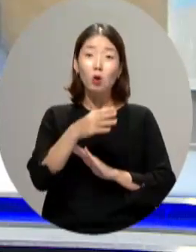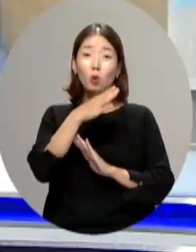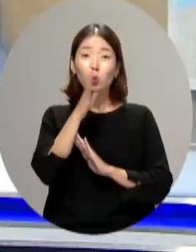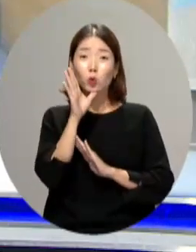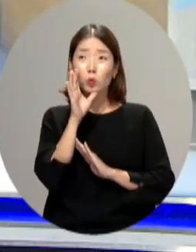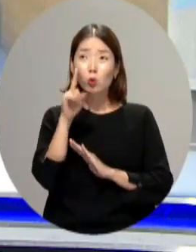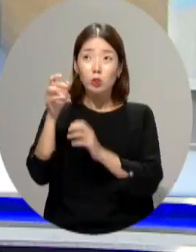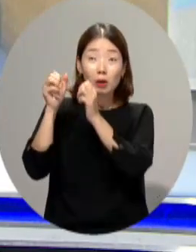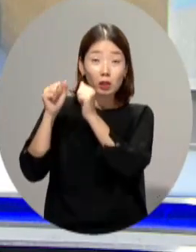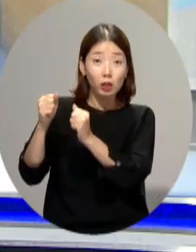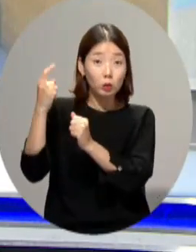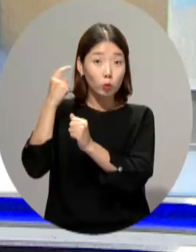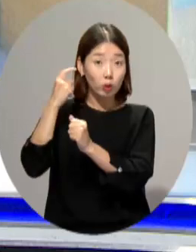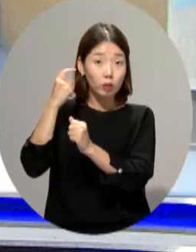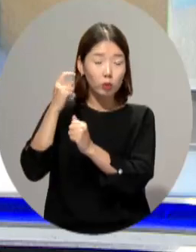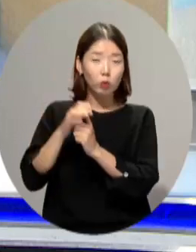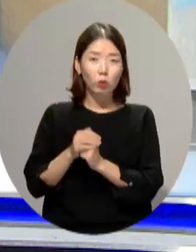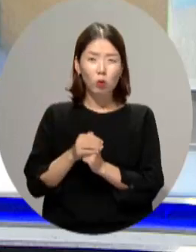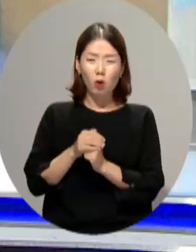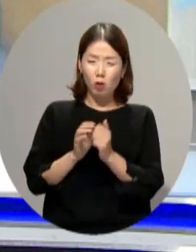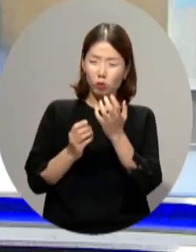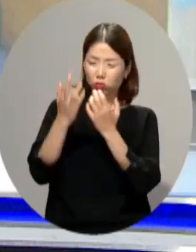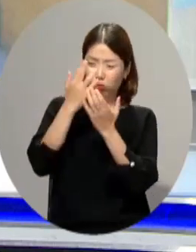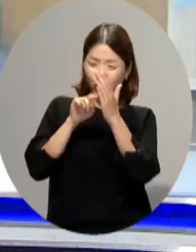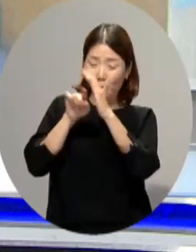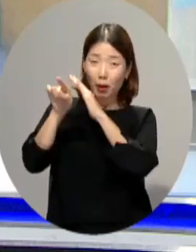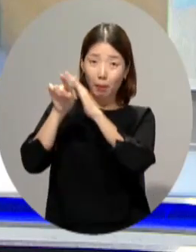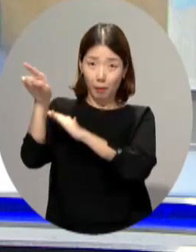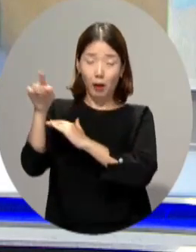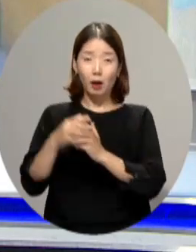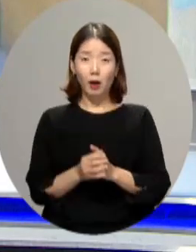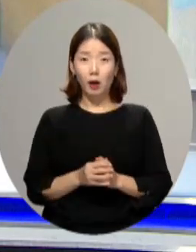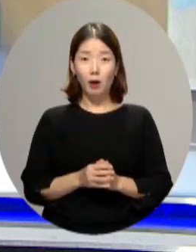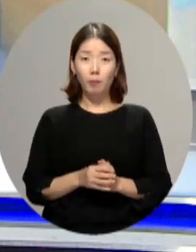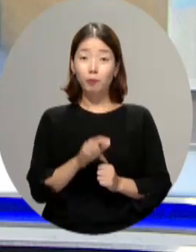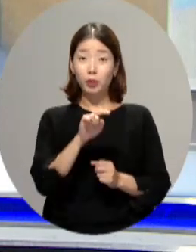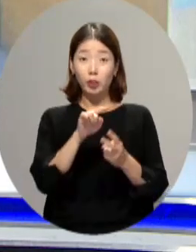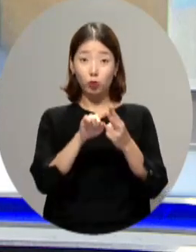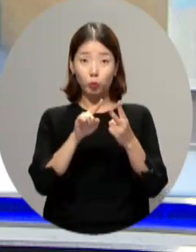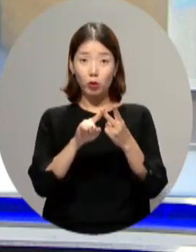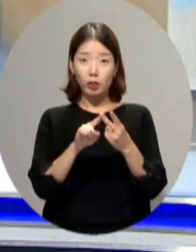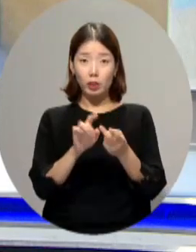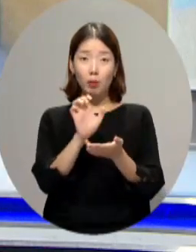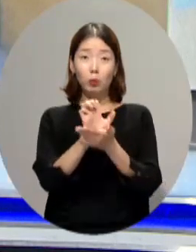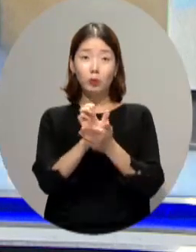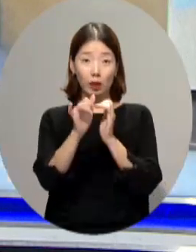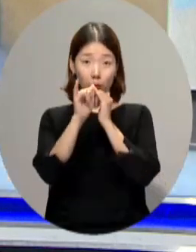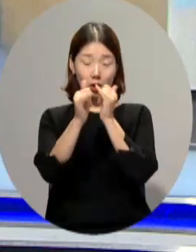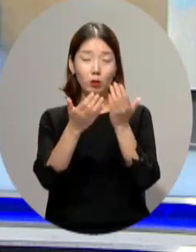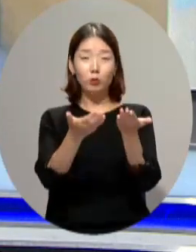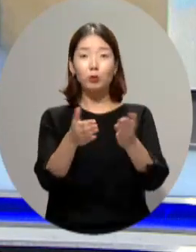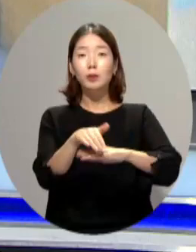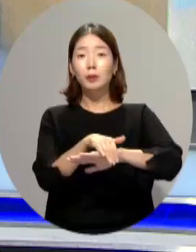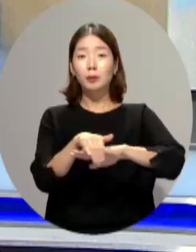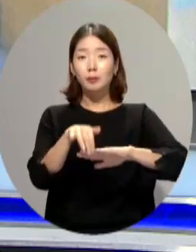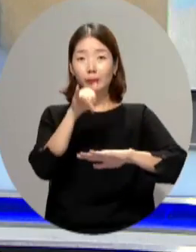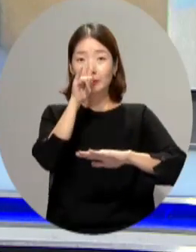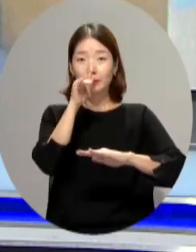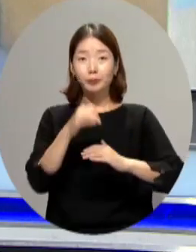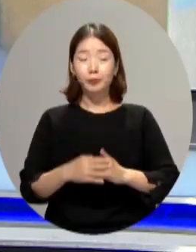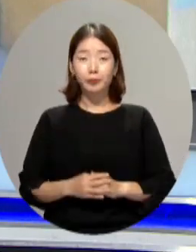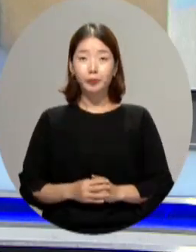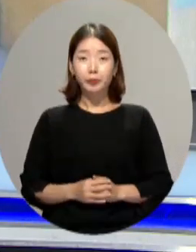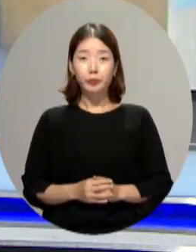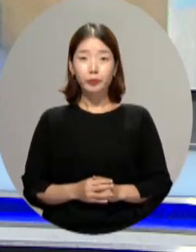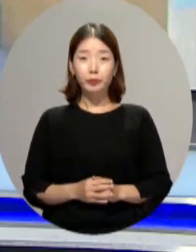노부부가 거주한다는 얘기를 듣고 연기 속으로 뛰어든 건데요. 소방서는 이들에게 표창장을 수여할 계획입니다. 이주연